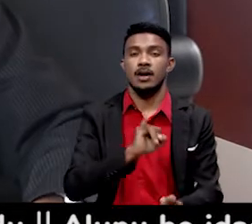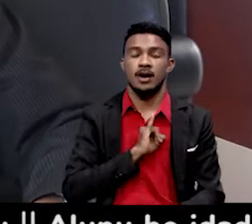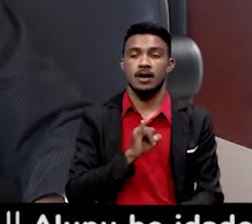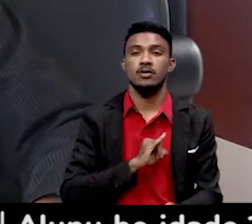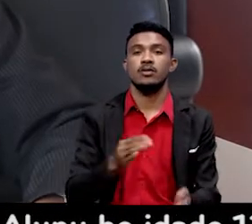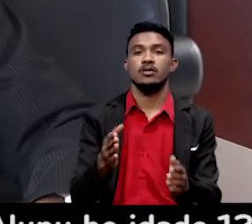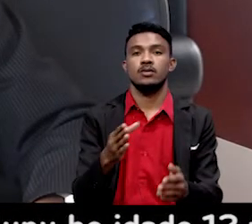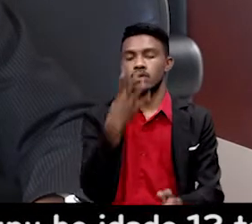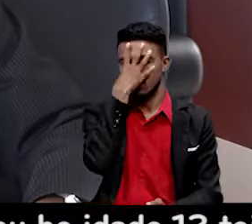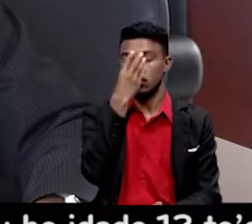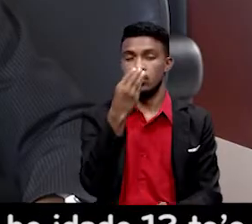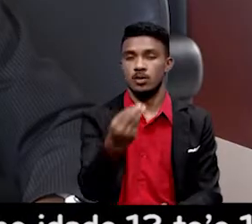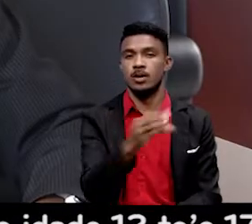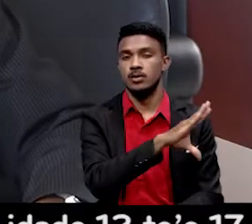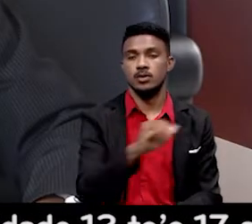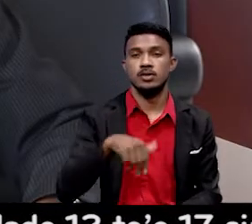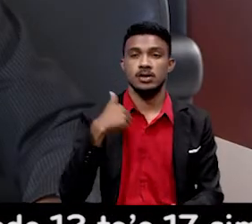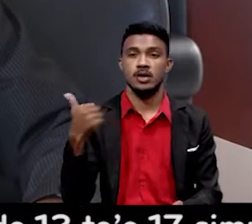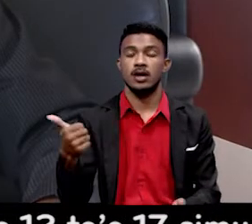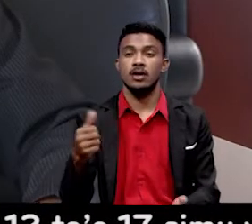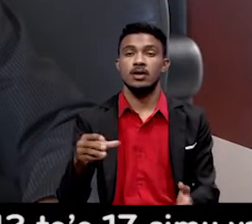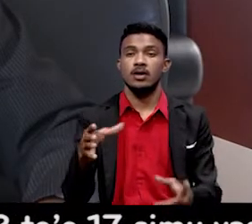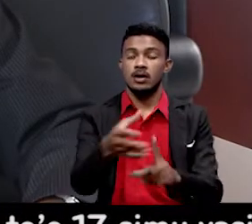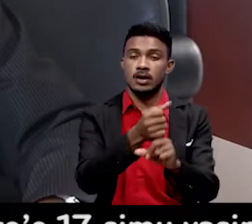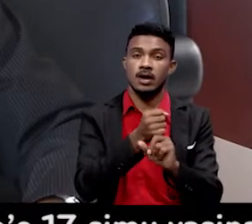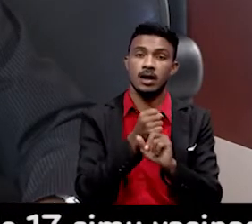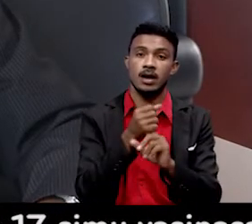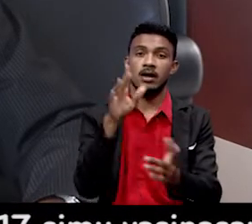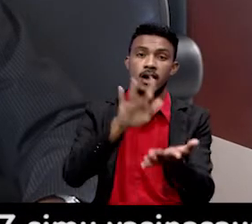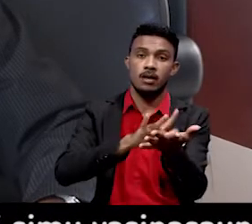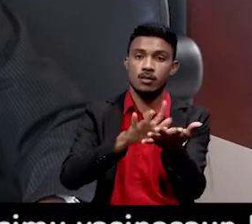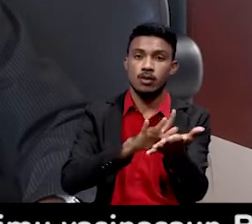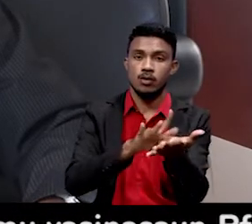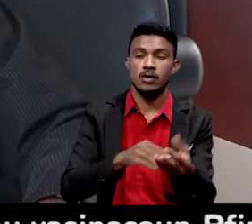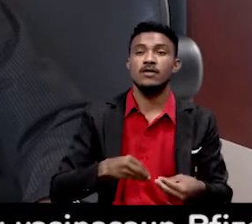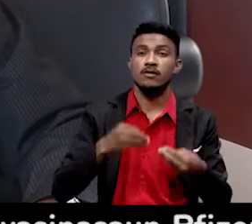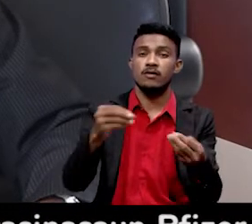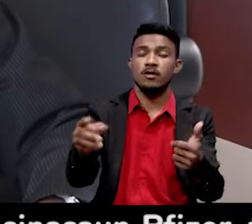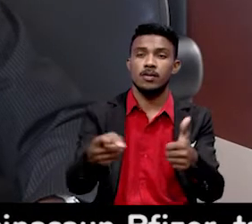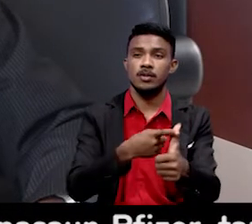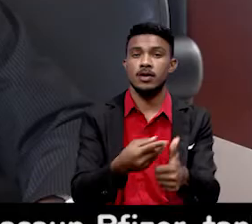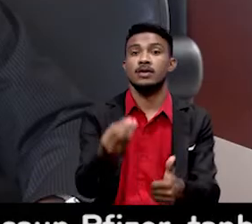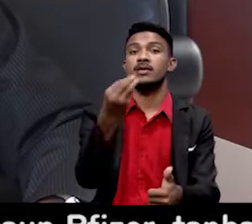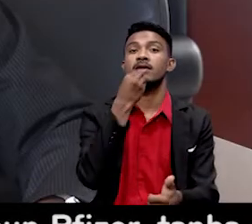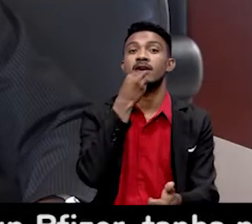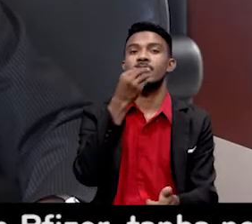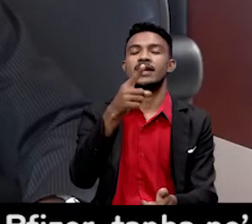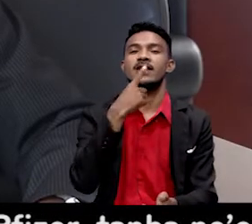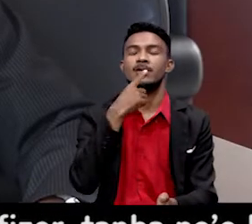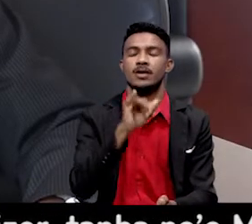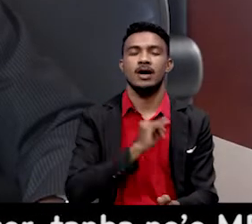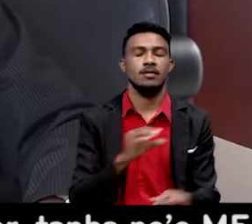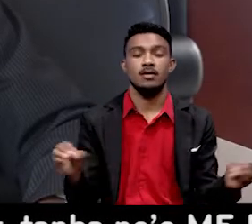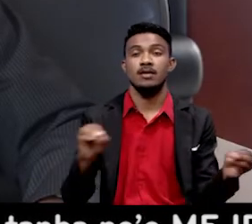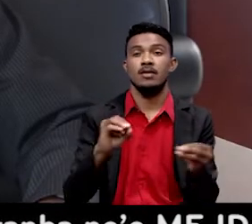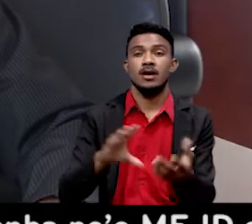toba, botama cara e moruk ne. Fordo ne, primeiro ne tava, tava hanibu, hau la simu, hau